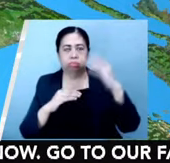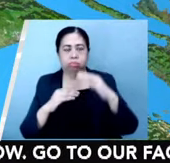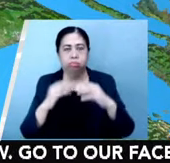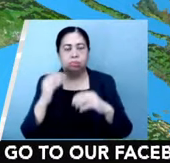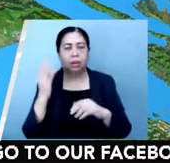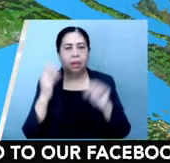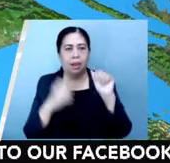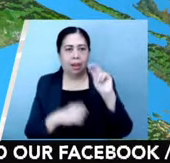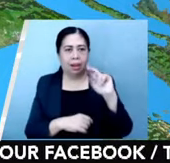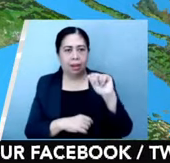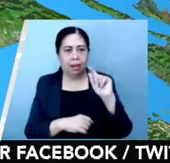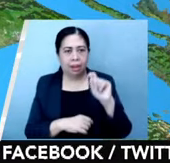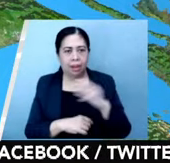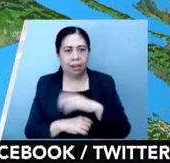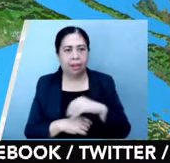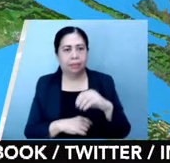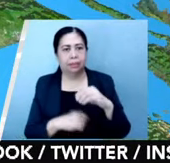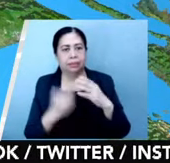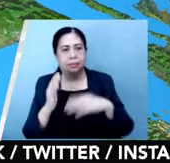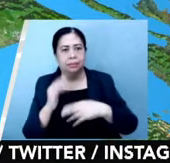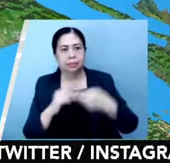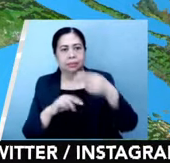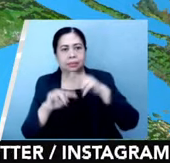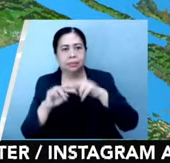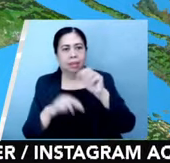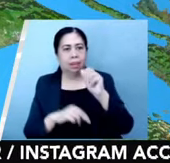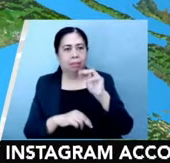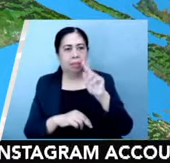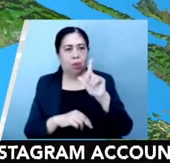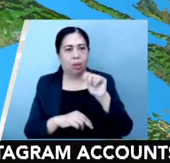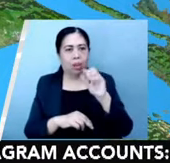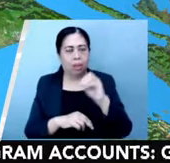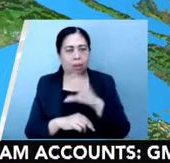naman ang water level ngayon sa Ambuklaw at Magat Reservoir.